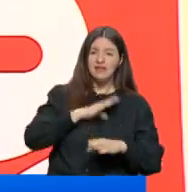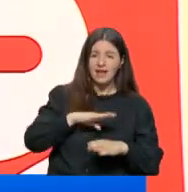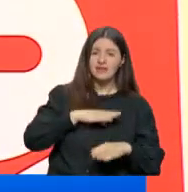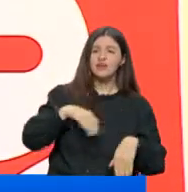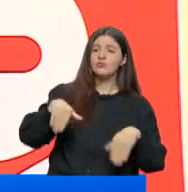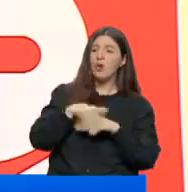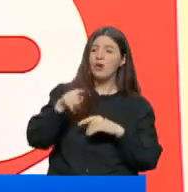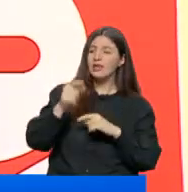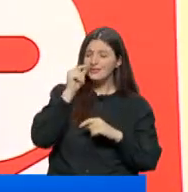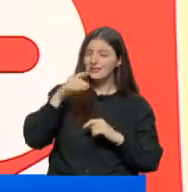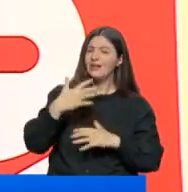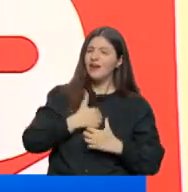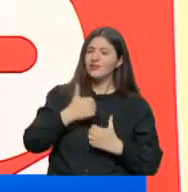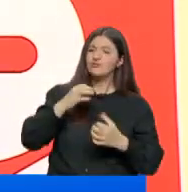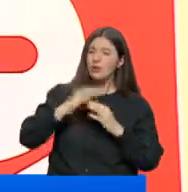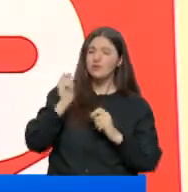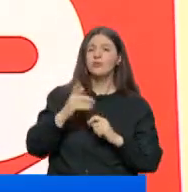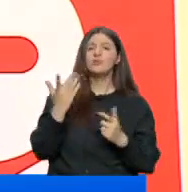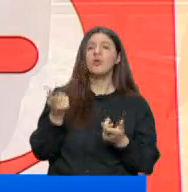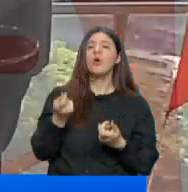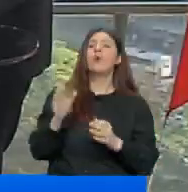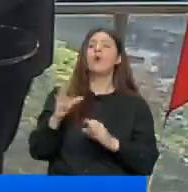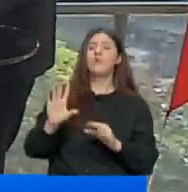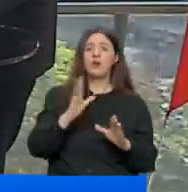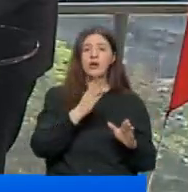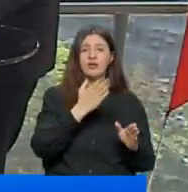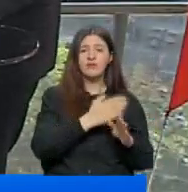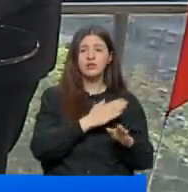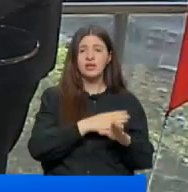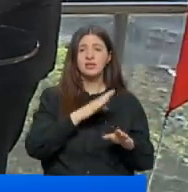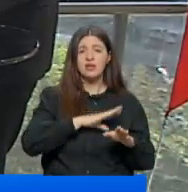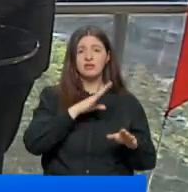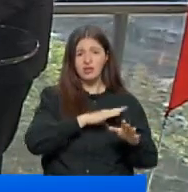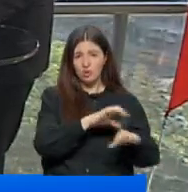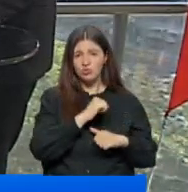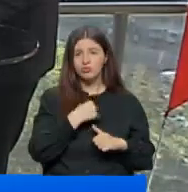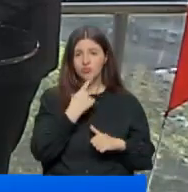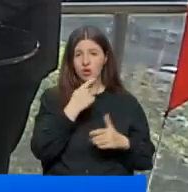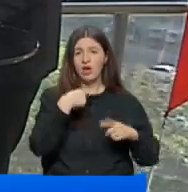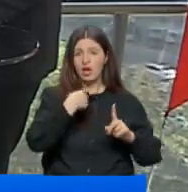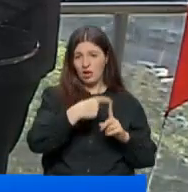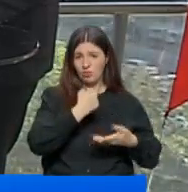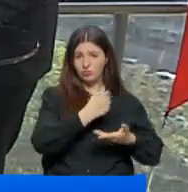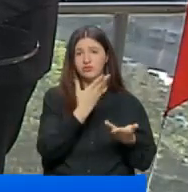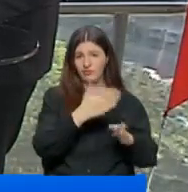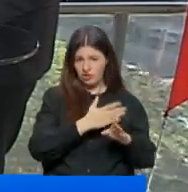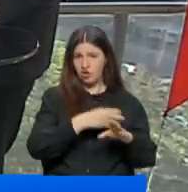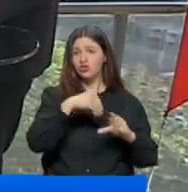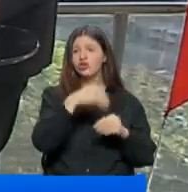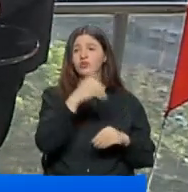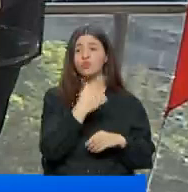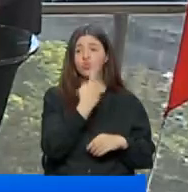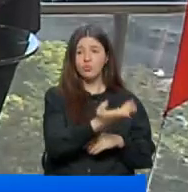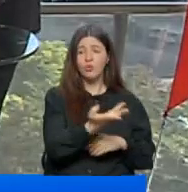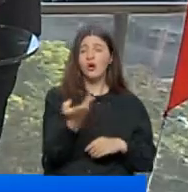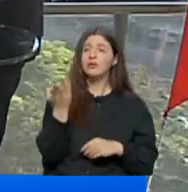acılara çare üretse meclis, çalışsın ama öyle olmuyor maalesef. Öyle diyorsunuz, yurttaşın dertleriyle dertleniyoruz. İşte ek bütçe zaten vatandaş için getirdik dediler.